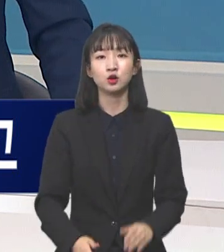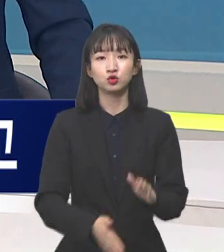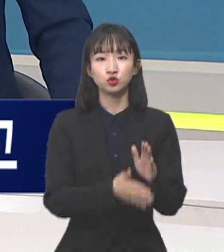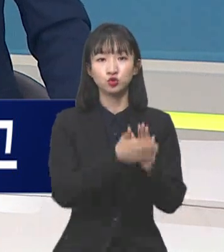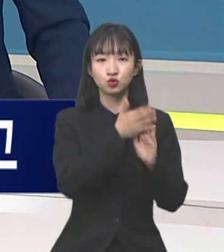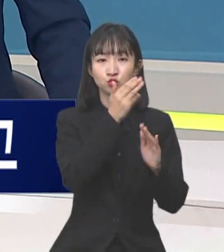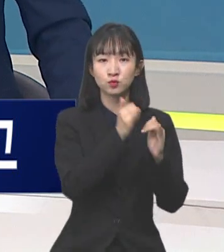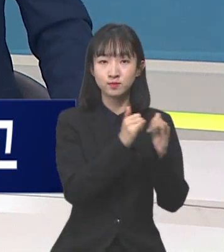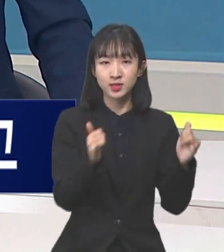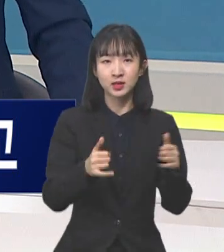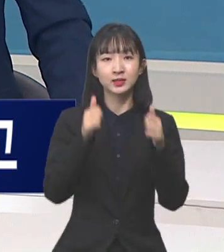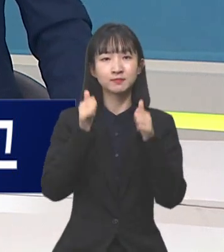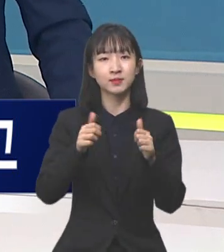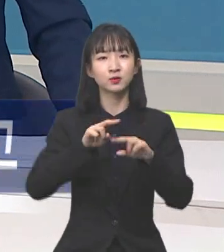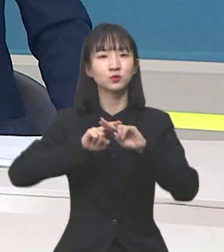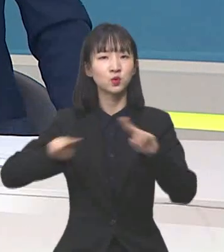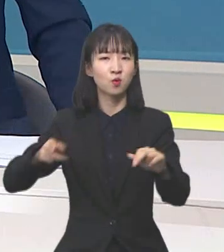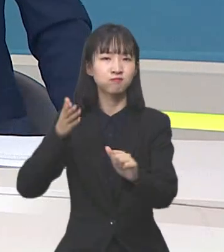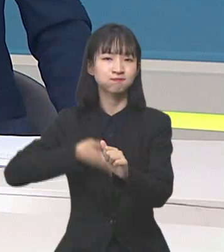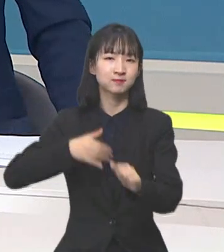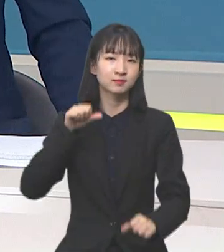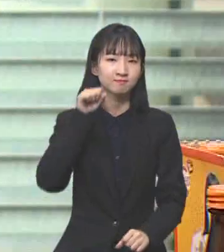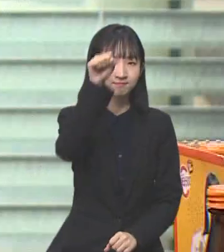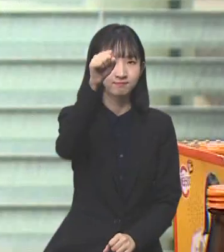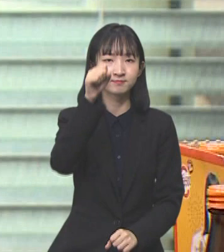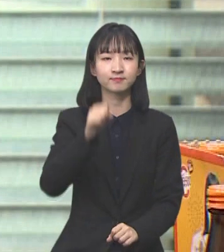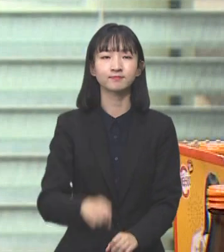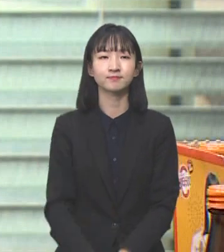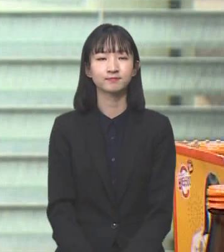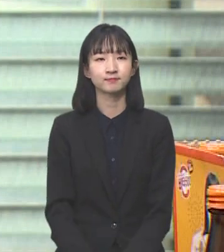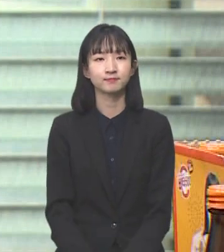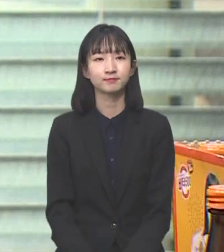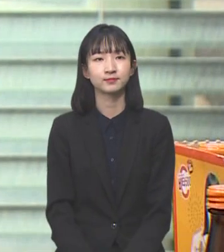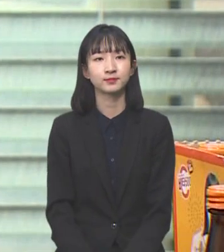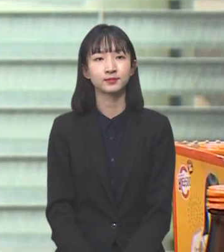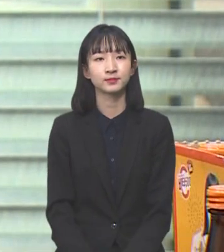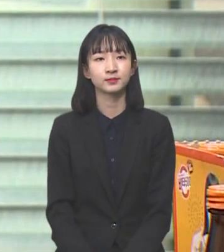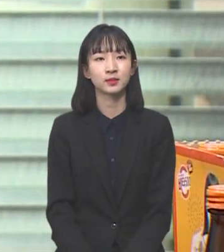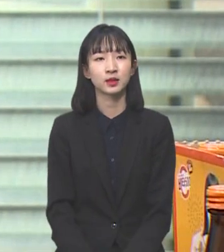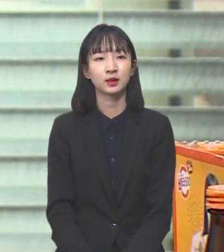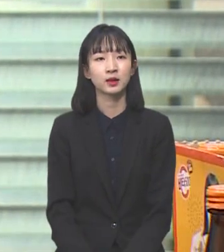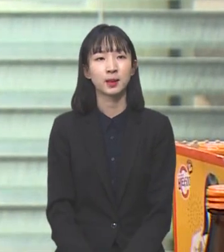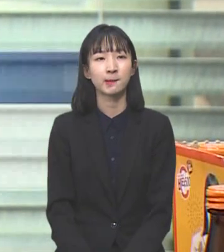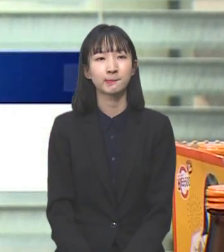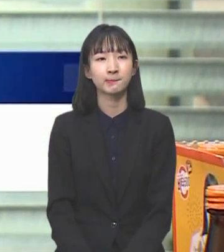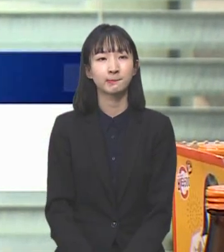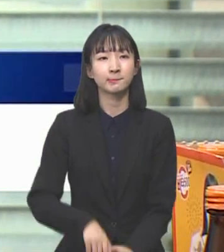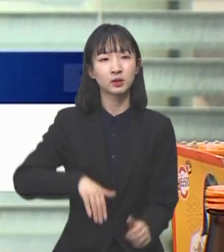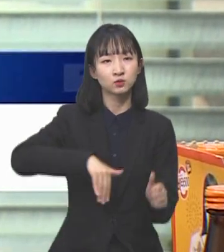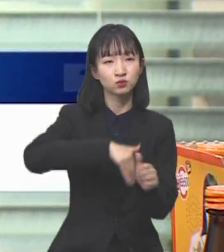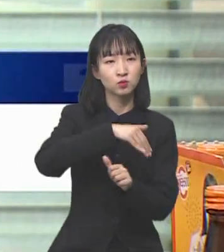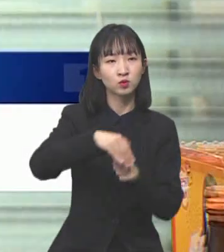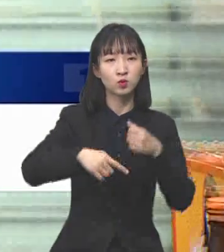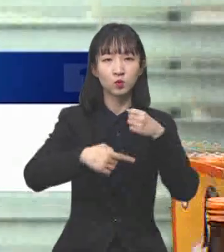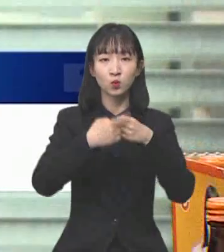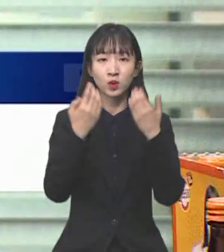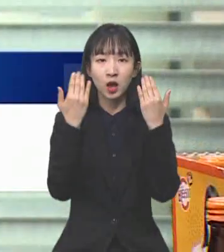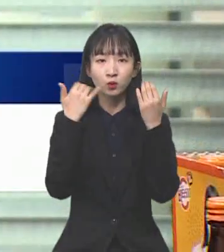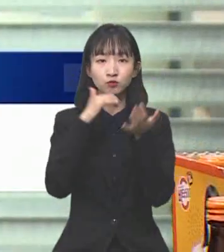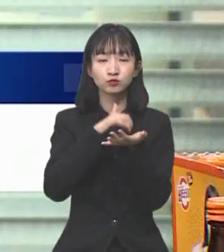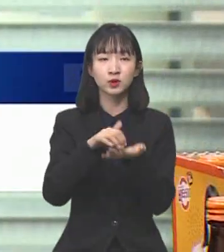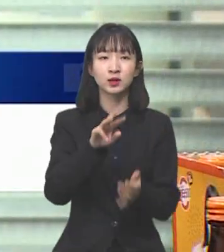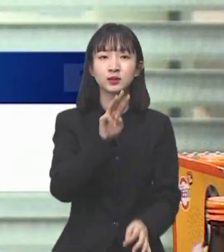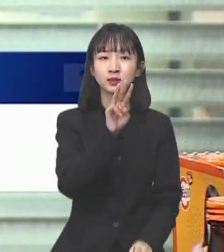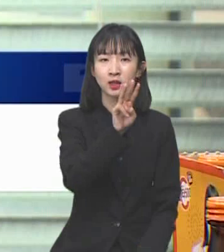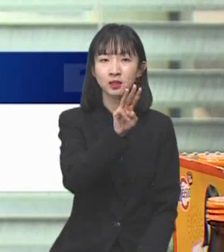열었습니다 보도에 김재형 기자입니다 세계 초등학교가 있어요 그런데 초등학교 애들이 통을